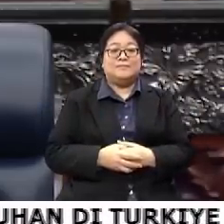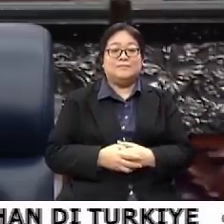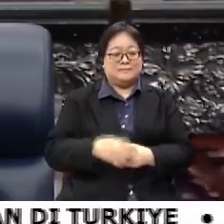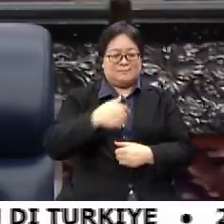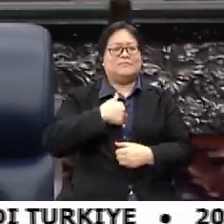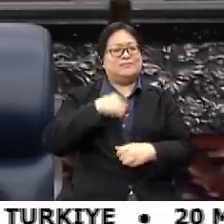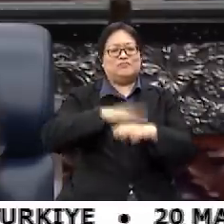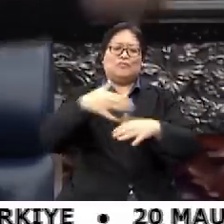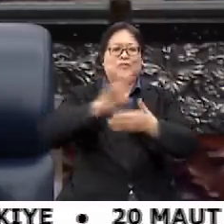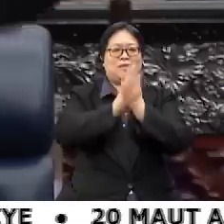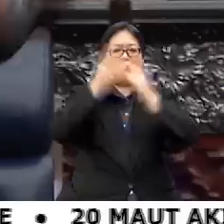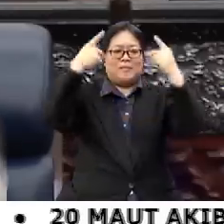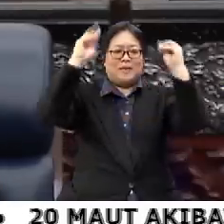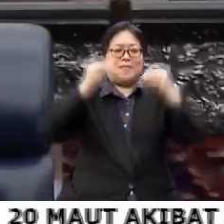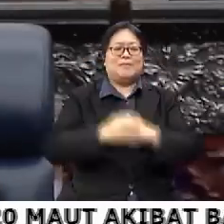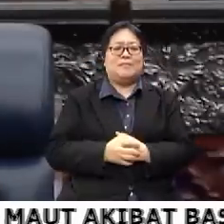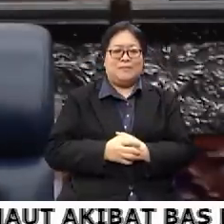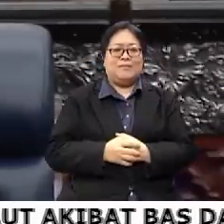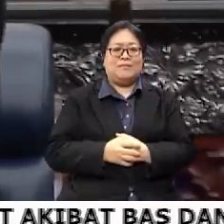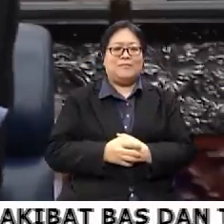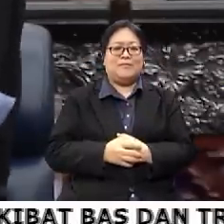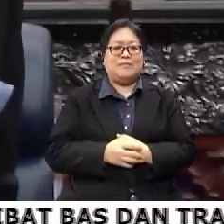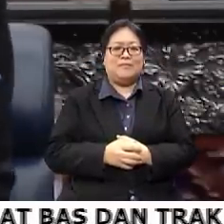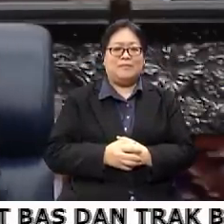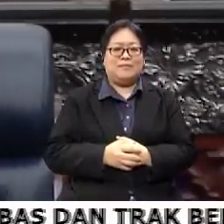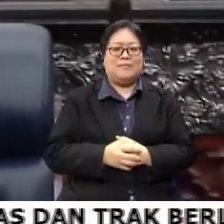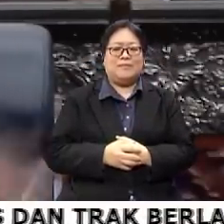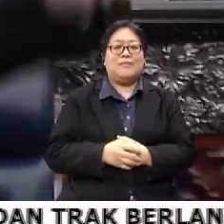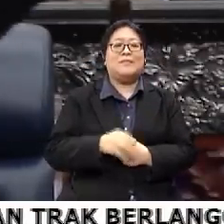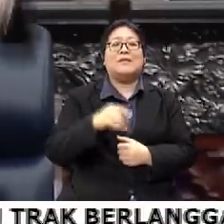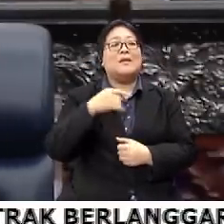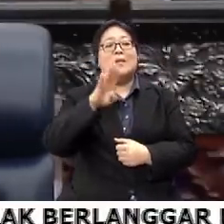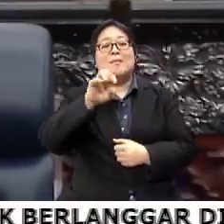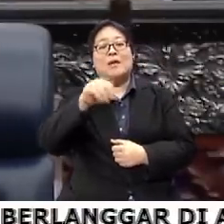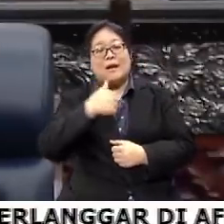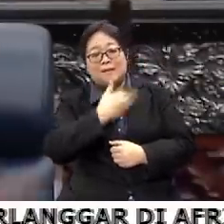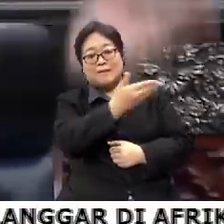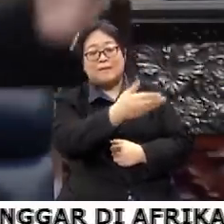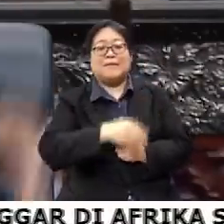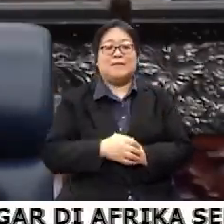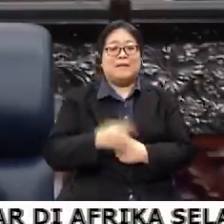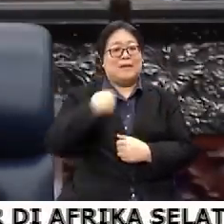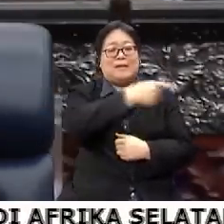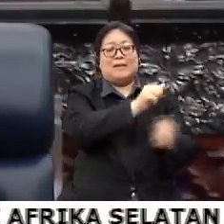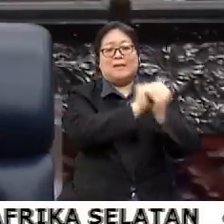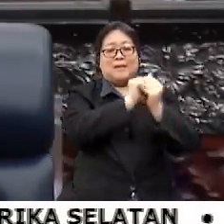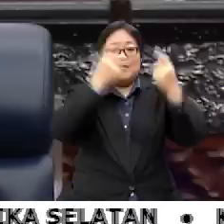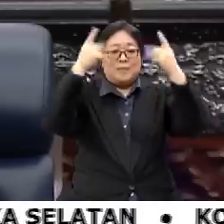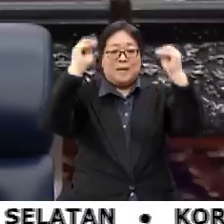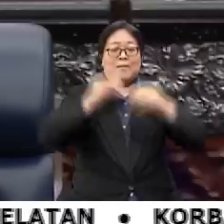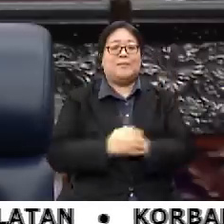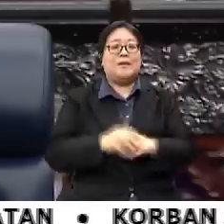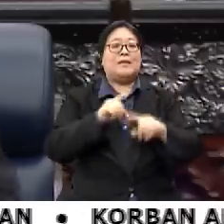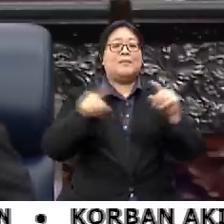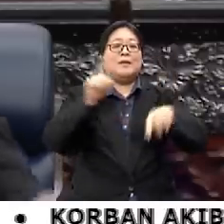Saya pernah jadi Perdana Menteri. Yang berhormat. Apa berah ada kat sini pun. We are together, Prime Minister.